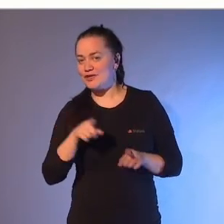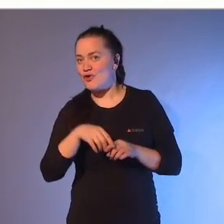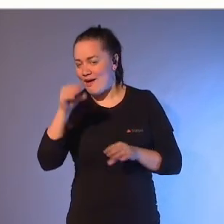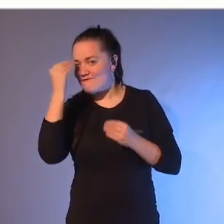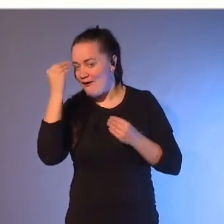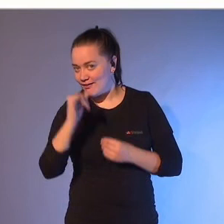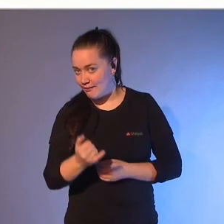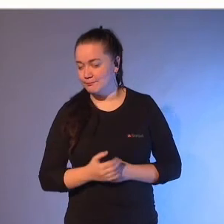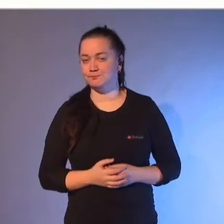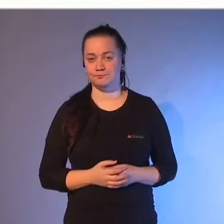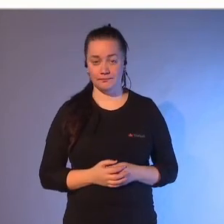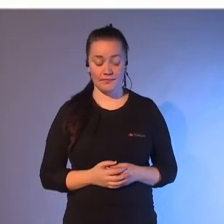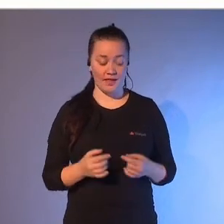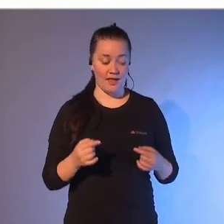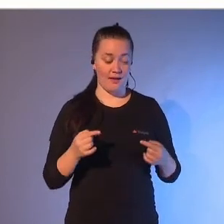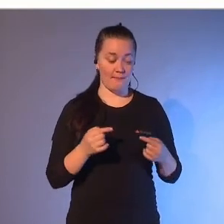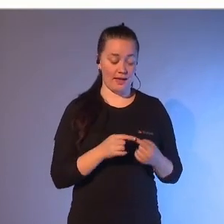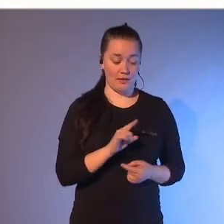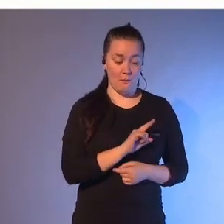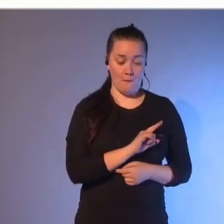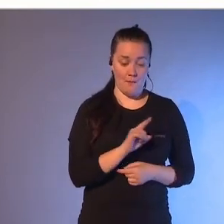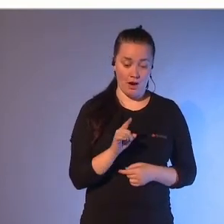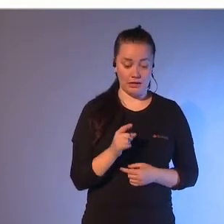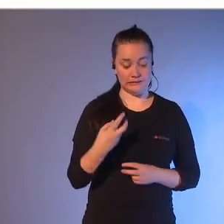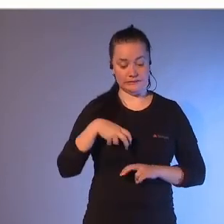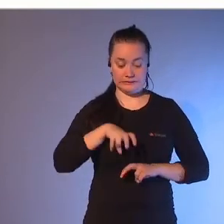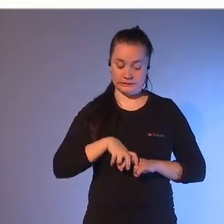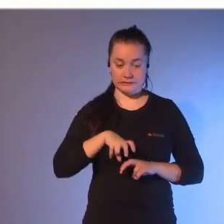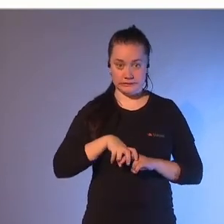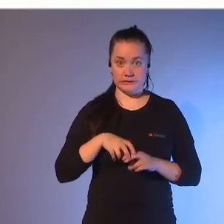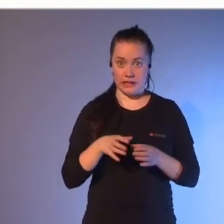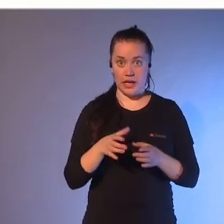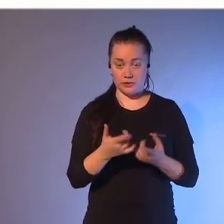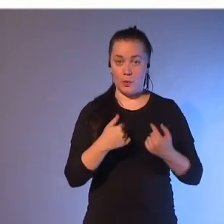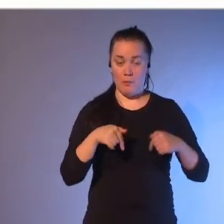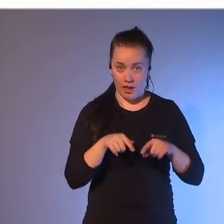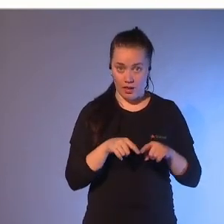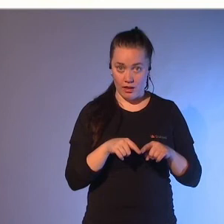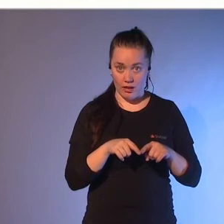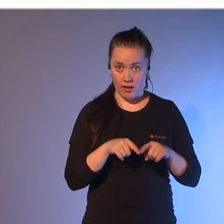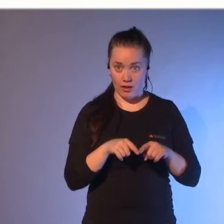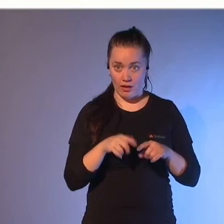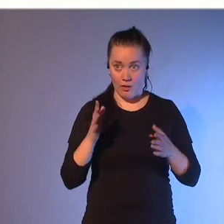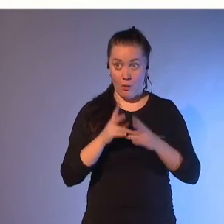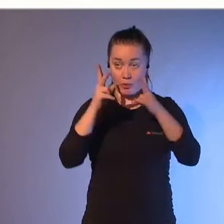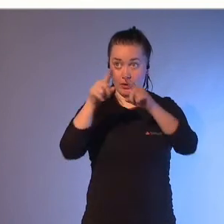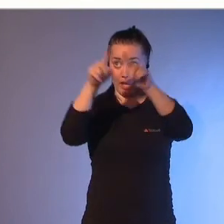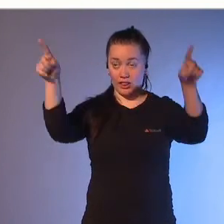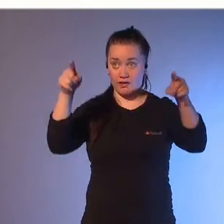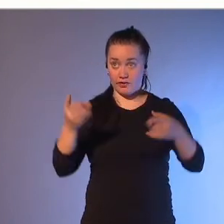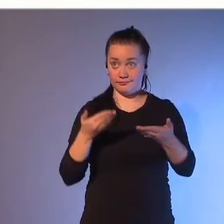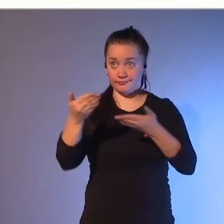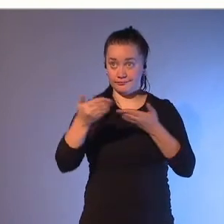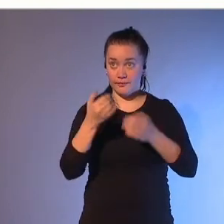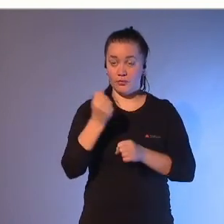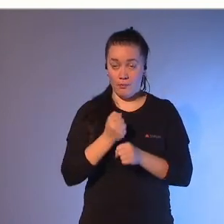erfaring. Mens det å ensidig sitte I klasserommet på den interaktive tavla og